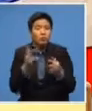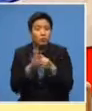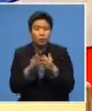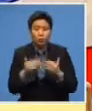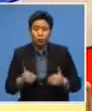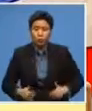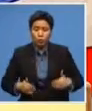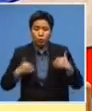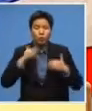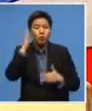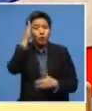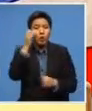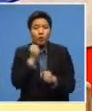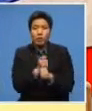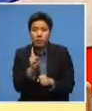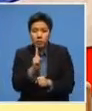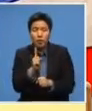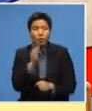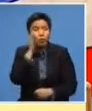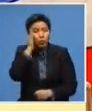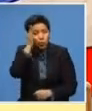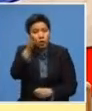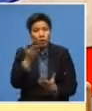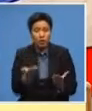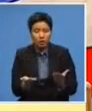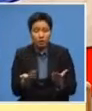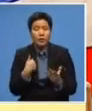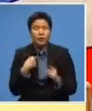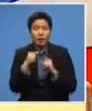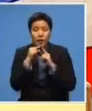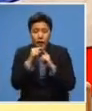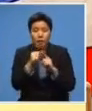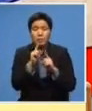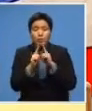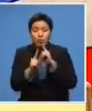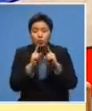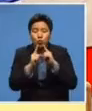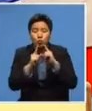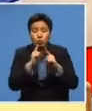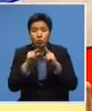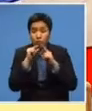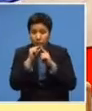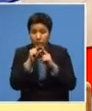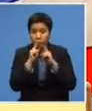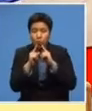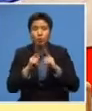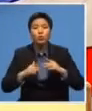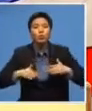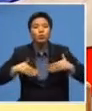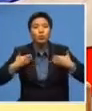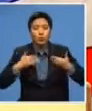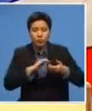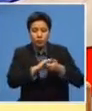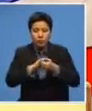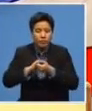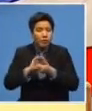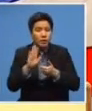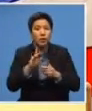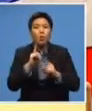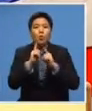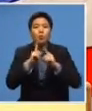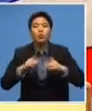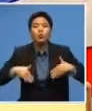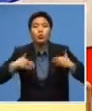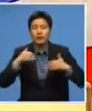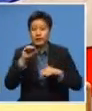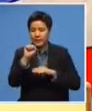จะอยู่กันยังไงนะครับในวันข้างหน้าผมใช้คำว่าเป็นการพูดคุยสันติสุขนะครับไม่ใช่สันติภาพแล้วใช้ค